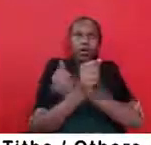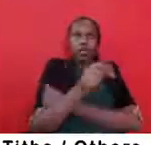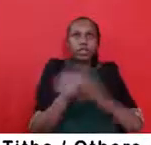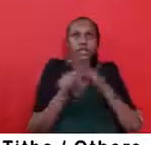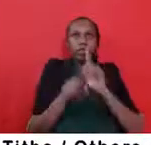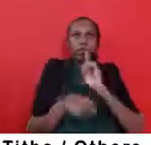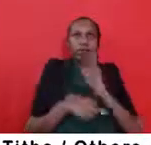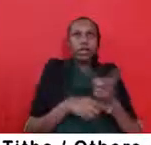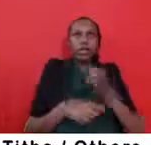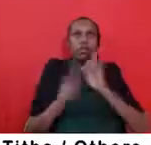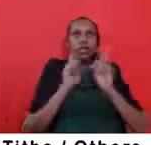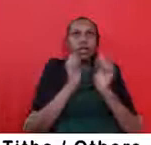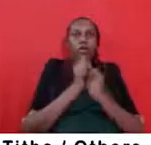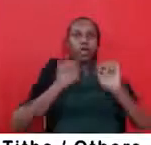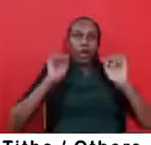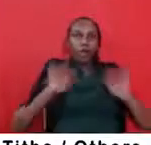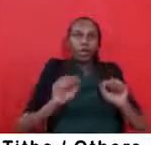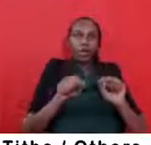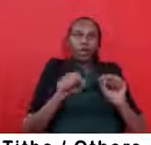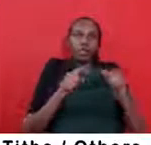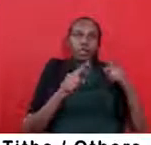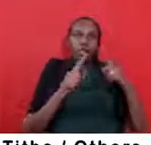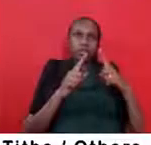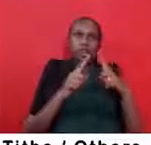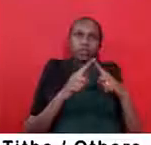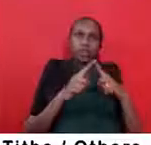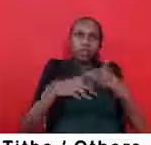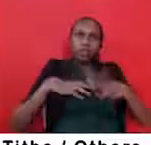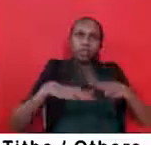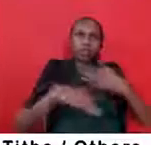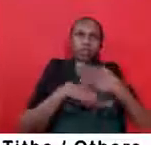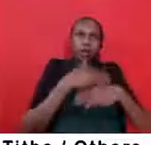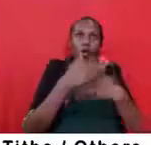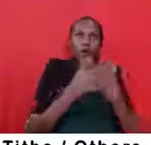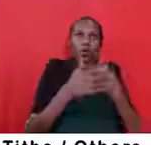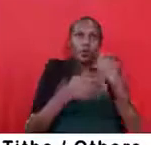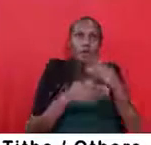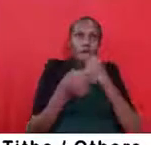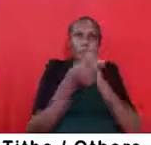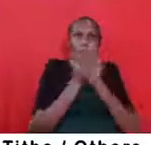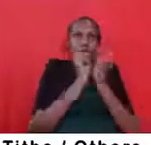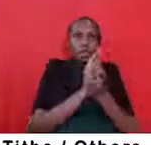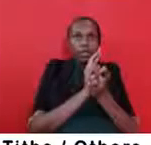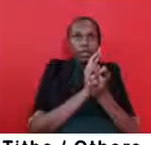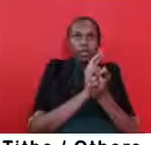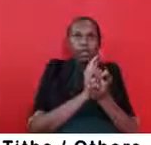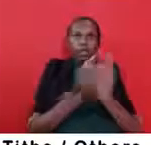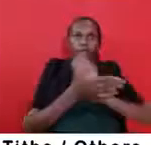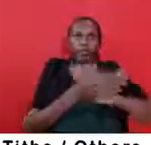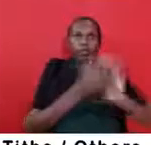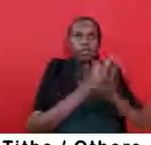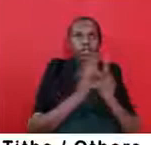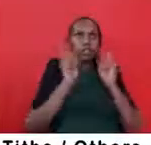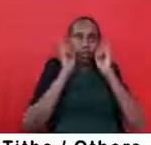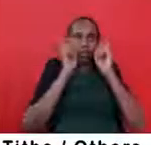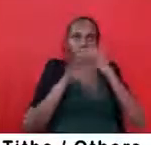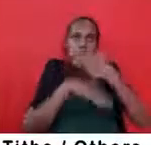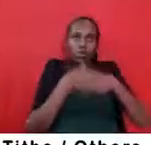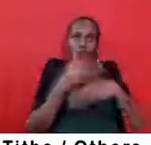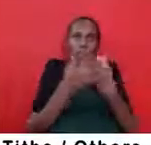amri wanene kwa uwezo kwa watu wake wanaotubu gofira na uondoleo la dhambi